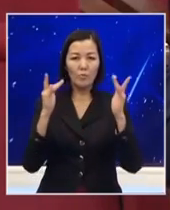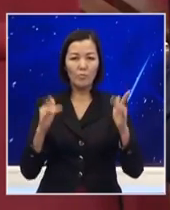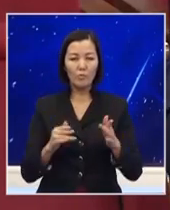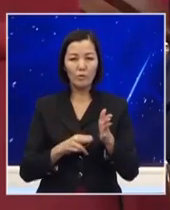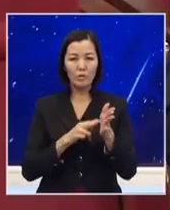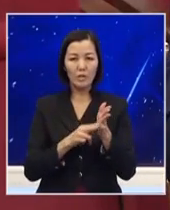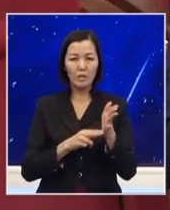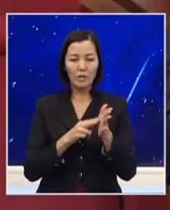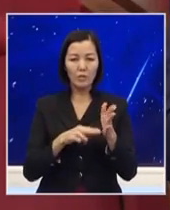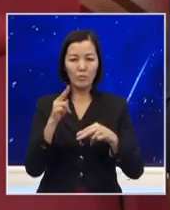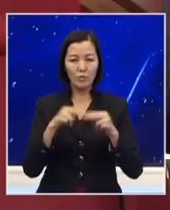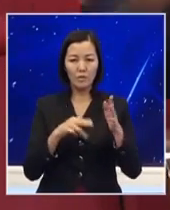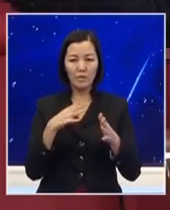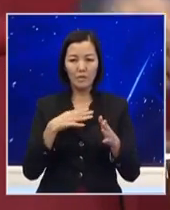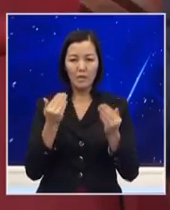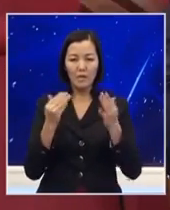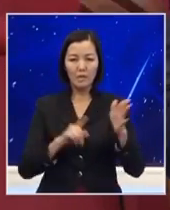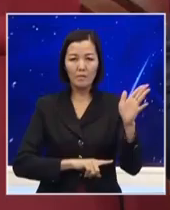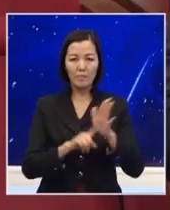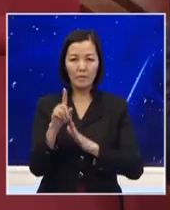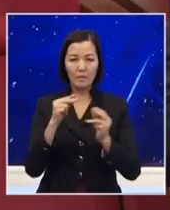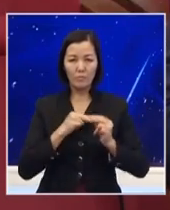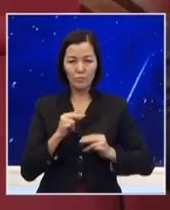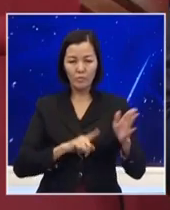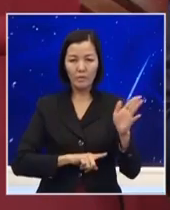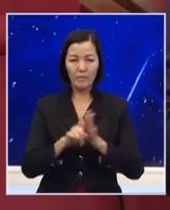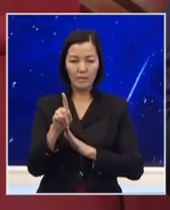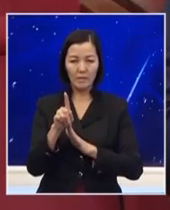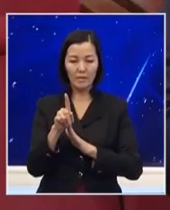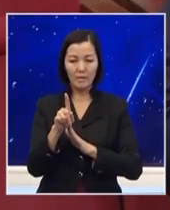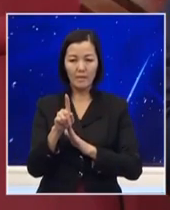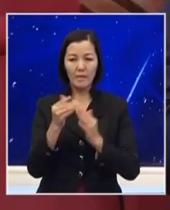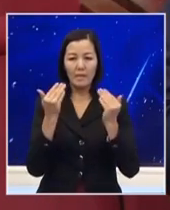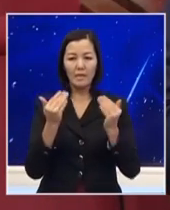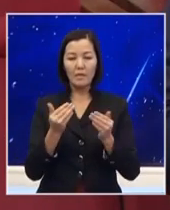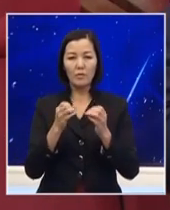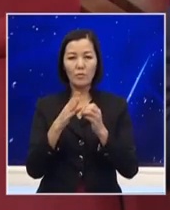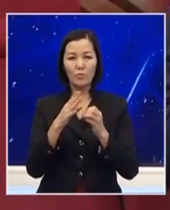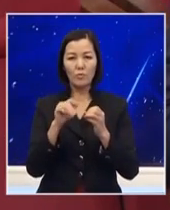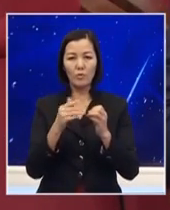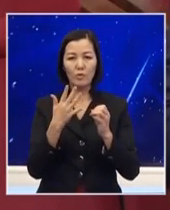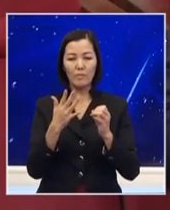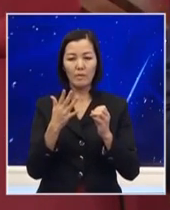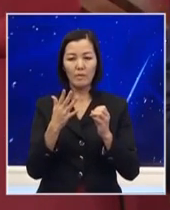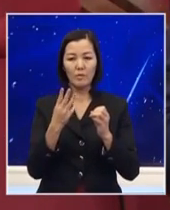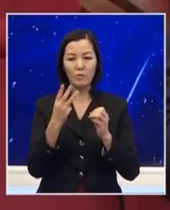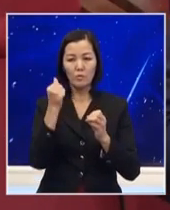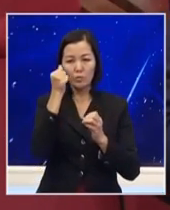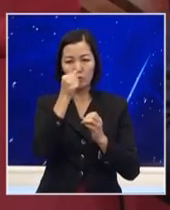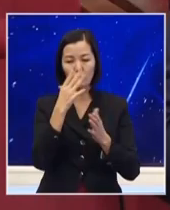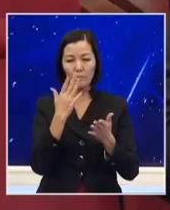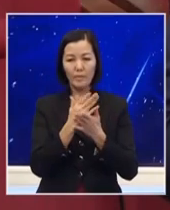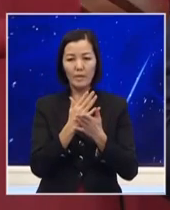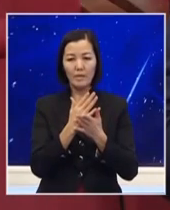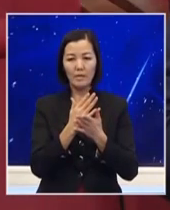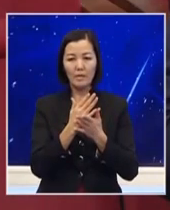дорогу. Ол қайма? Уже бастап жұмыстарын бастап атыр. Енді 14,5 миллиард шуба. Соның кімен бірге